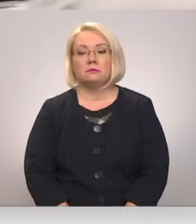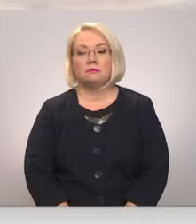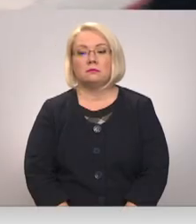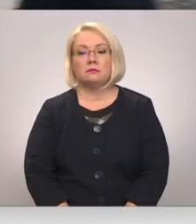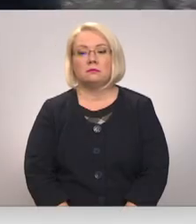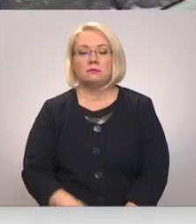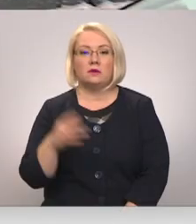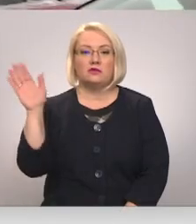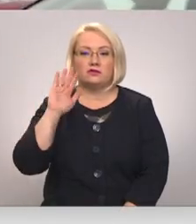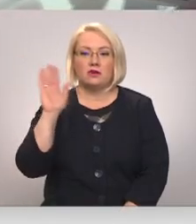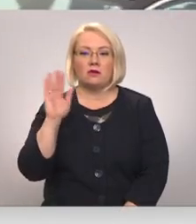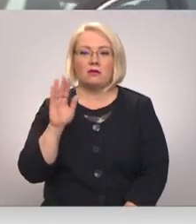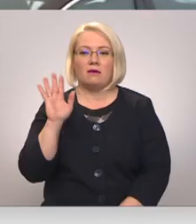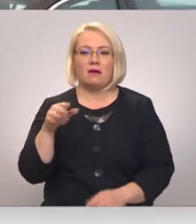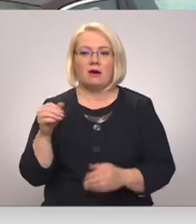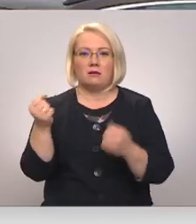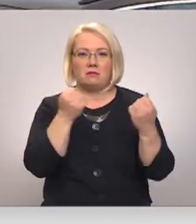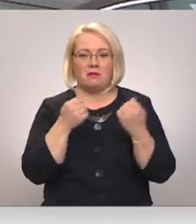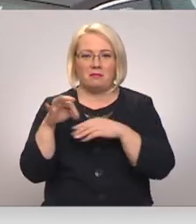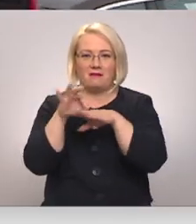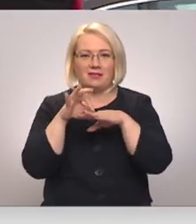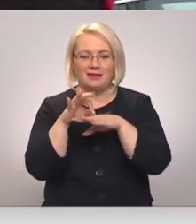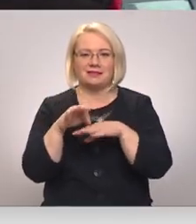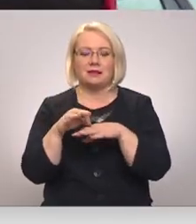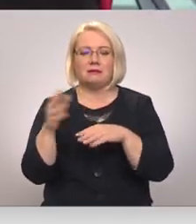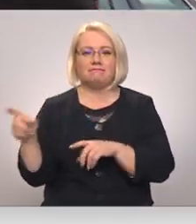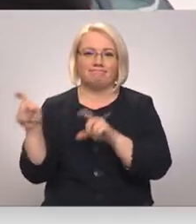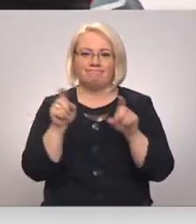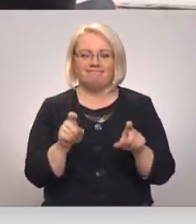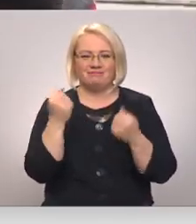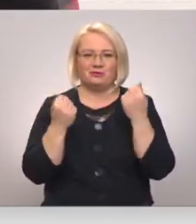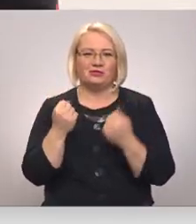Čau, Dāvi. Čau, čau. Nu, izvizinās ar Škodu, ja? Laižam, sēdies.